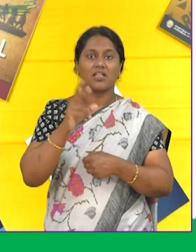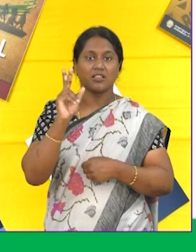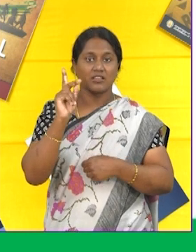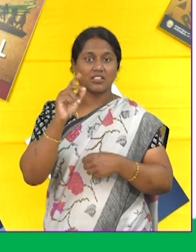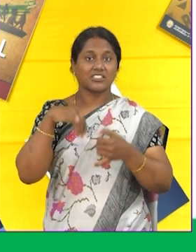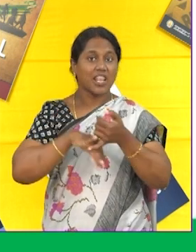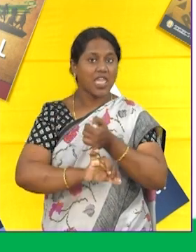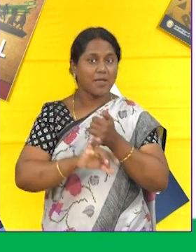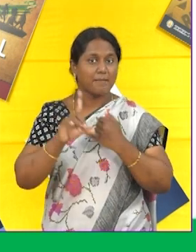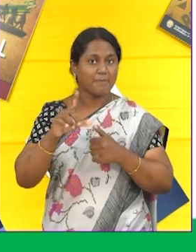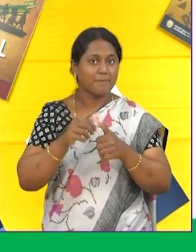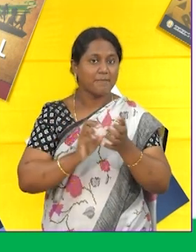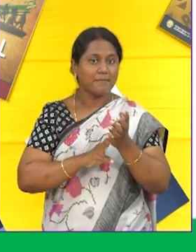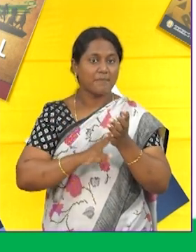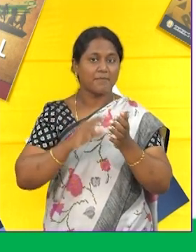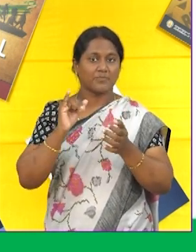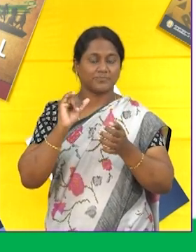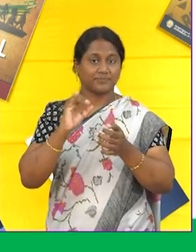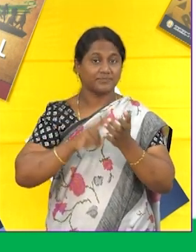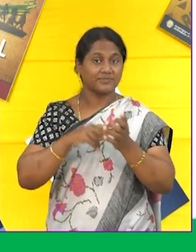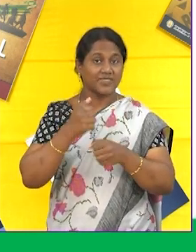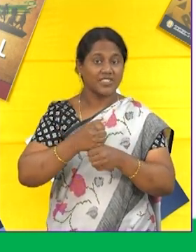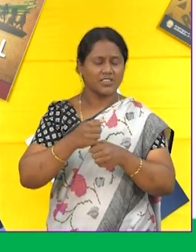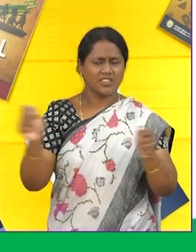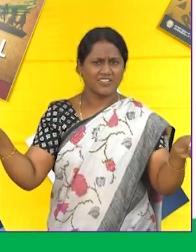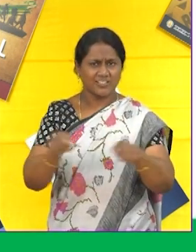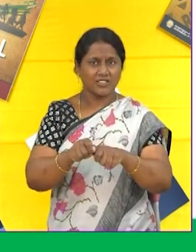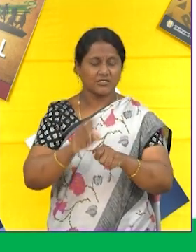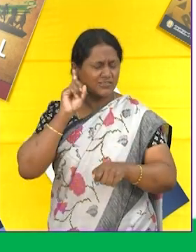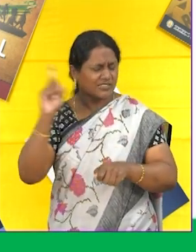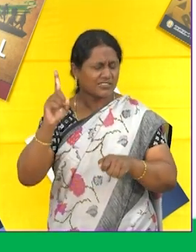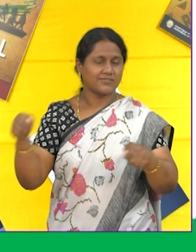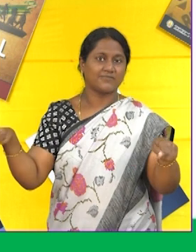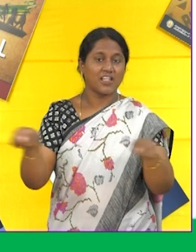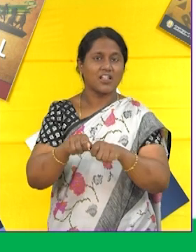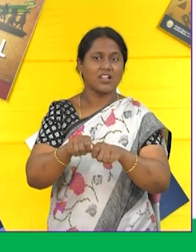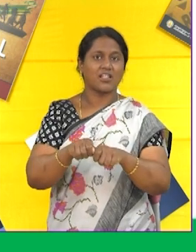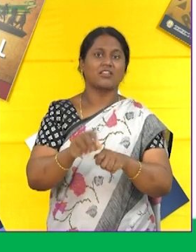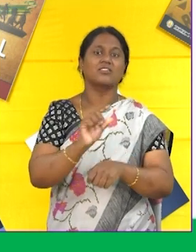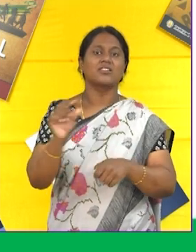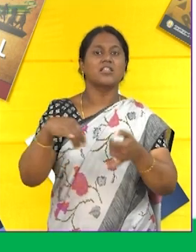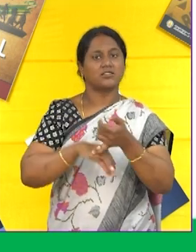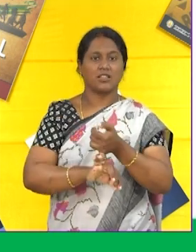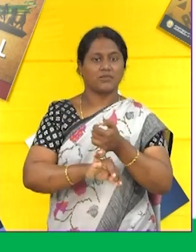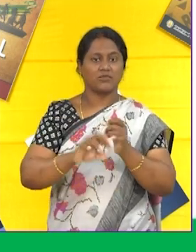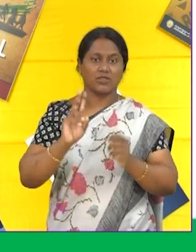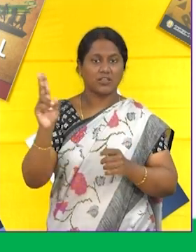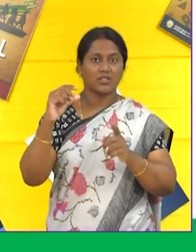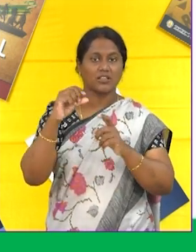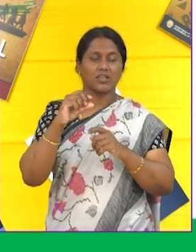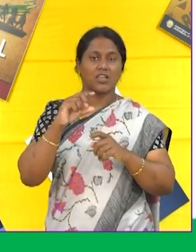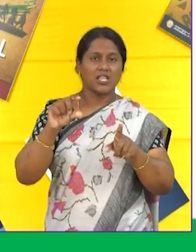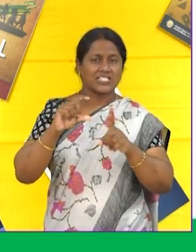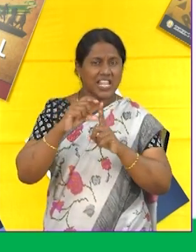slamming. slamming means படாரென ஓசையோட அடைக்கிறது. டோரை நம்ம வேகம் அப்படி அடைப்போம்ல, அதான் slamming. shutting a door or